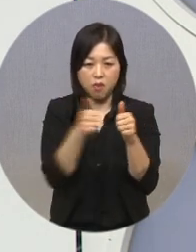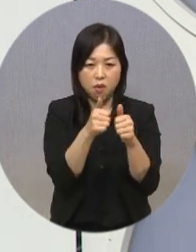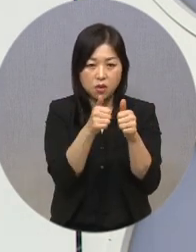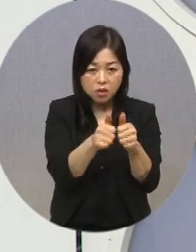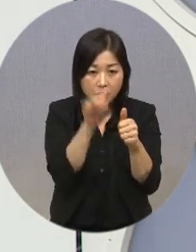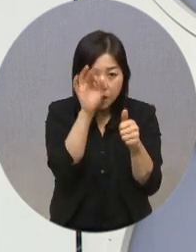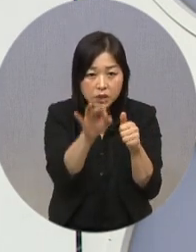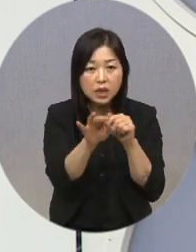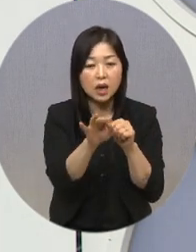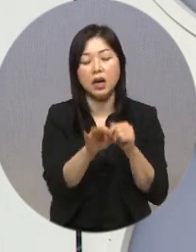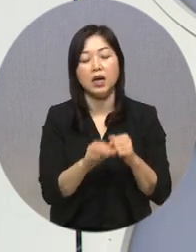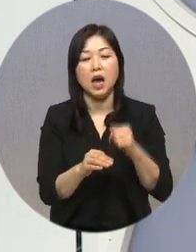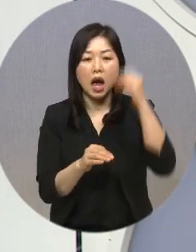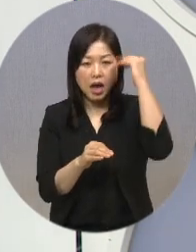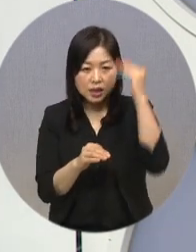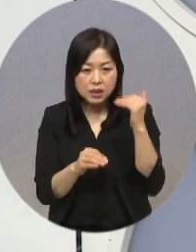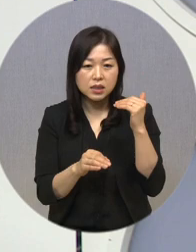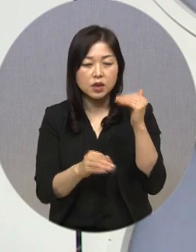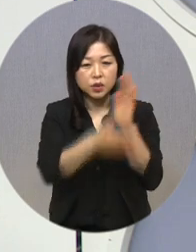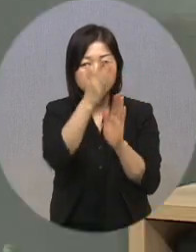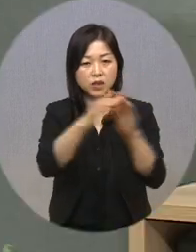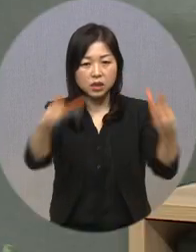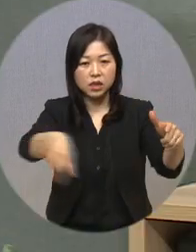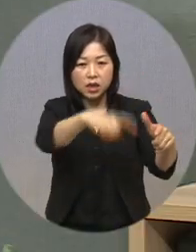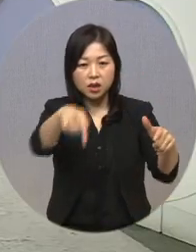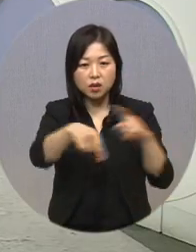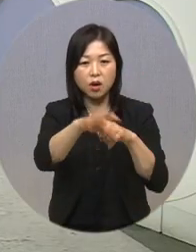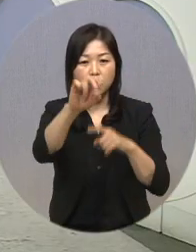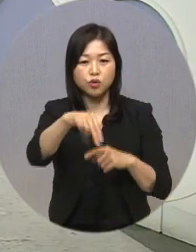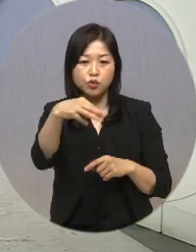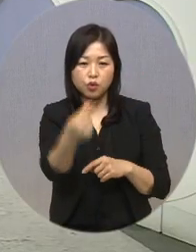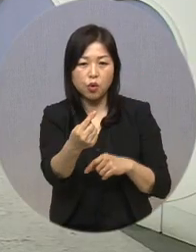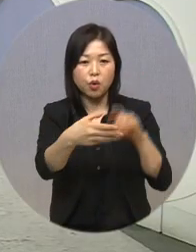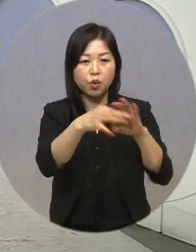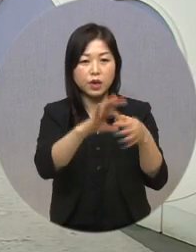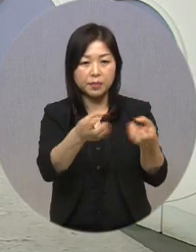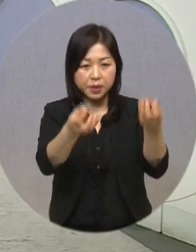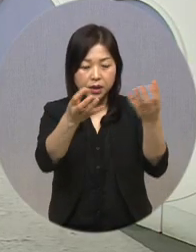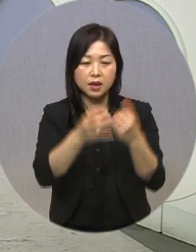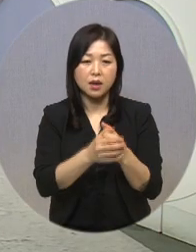바로 한인타운에서 올림픽. 그게 한인타운이